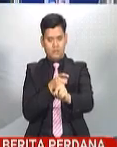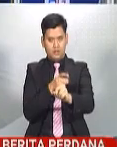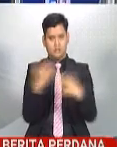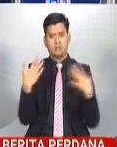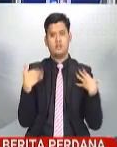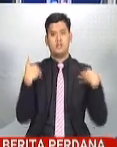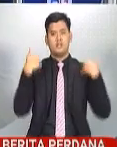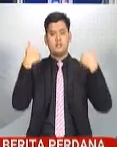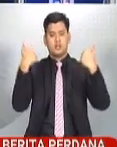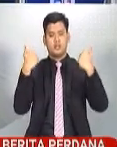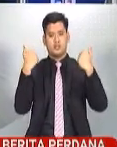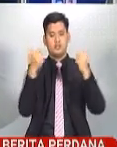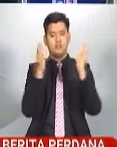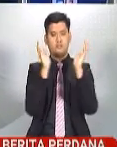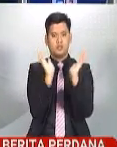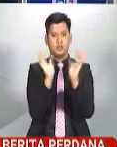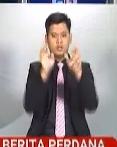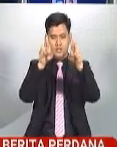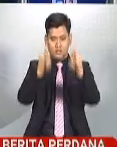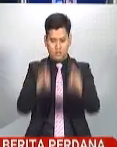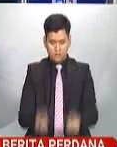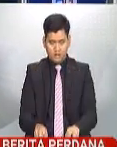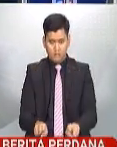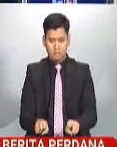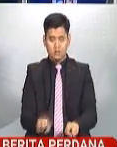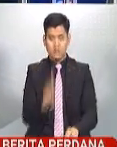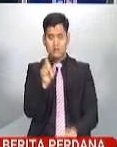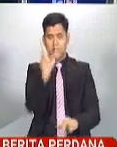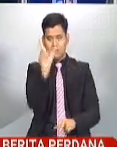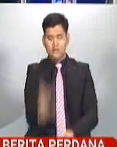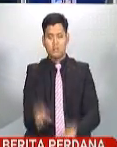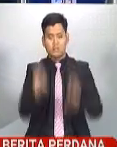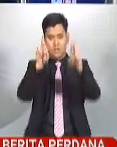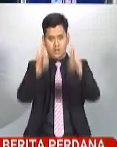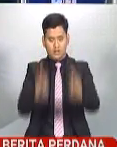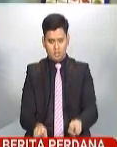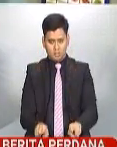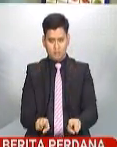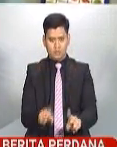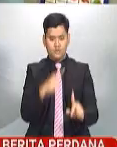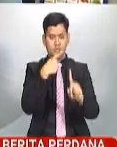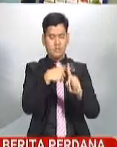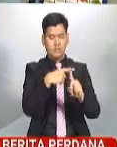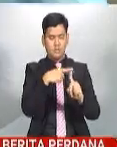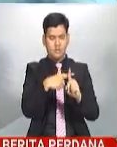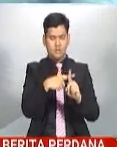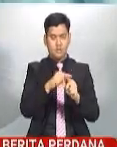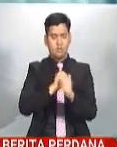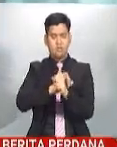Brunei mengesahkan rakyatnya positif COVID-19 ketika menghadiri perhimpunan berkenaan.